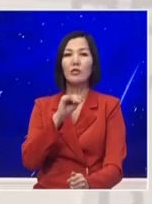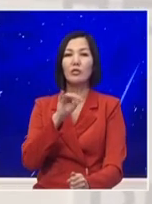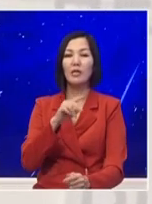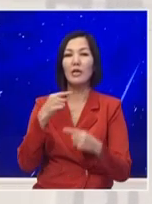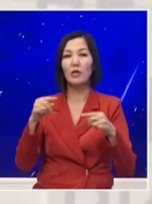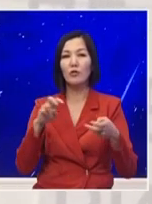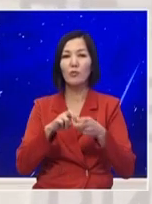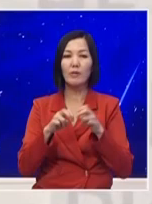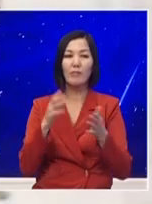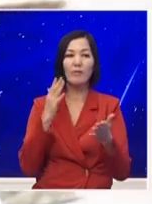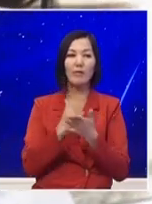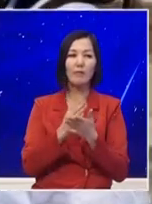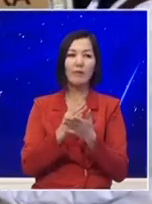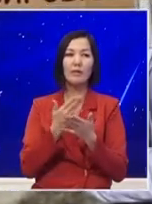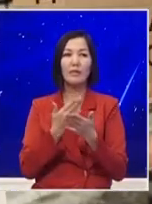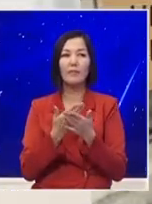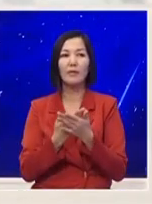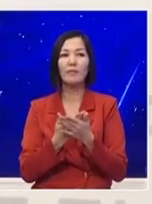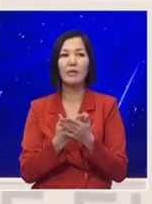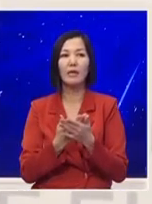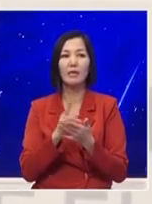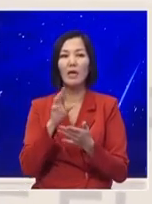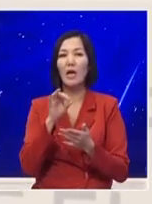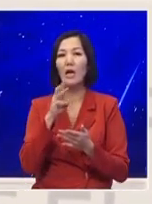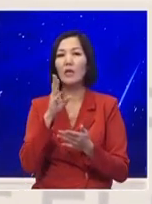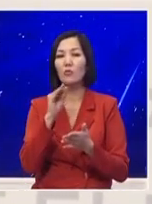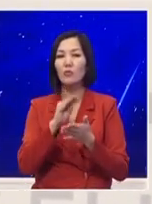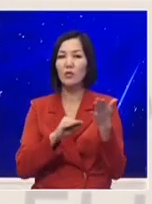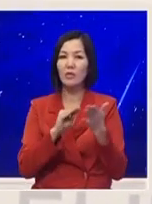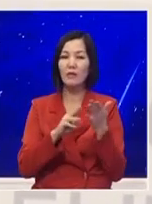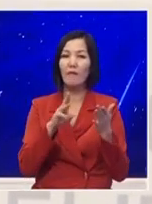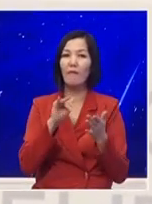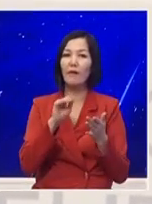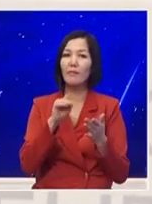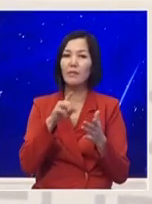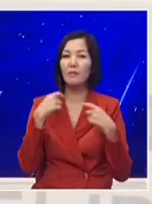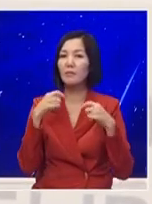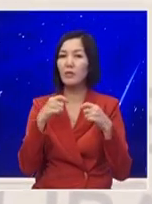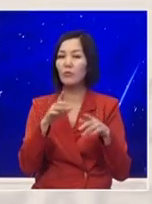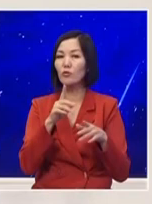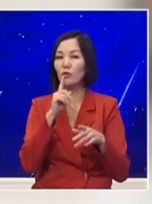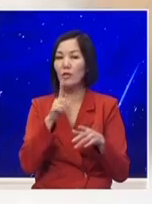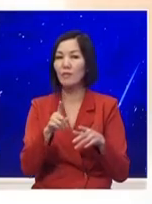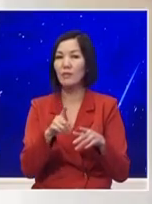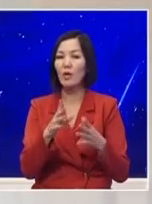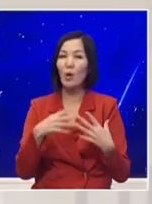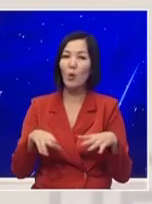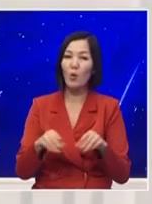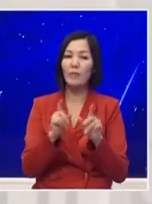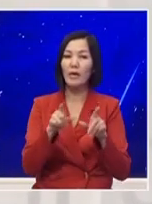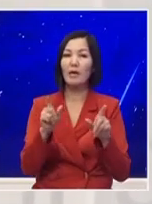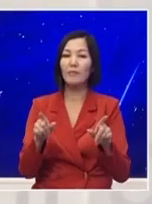түрлі проблемалы тақырыптар бар. Бірі мына картон қағазға жазғаны. Фармацевт сатушы емес. Бұл жазба арқылы ол қоғамдағы